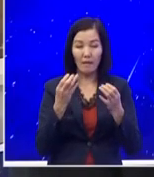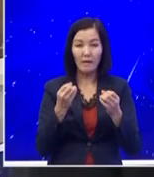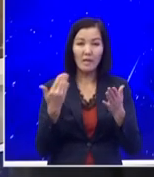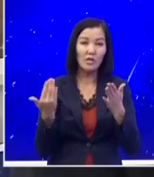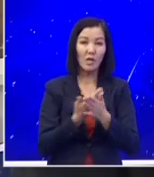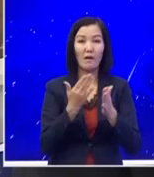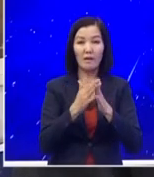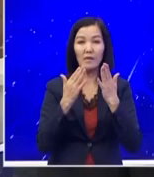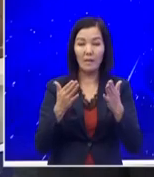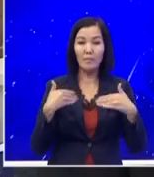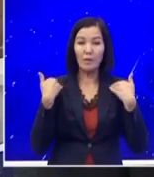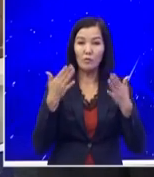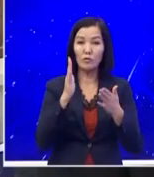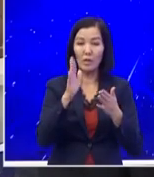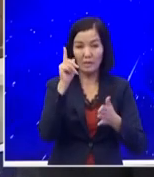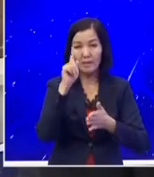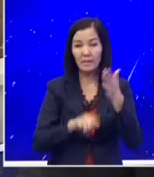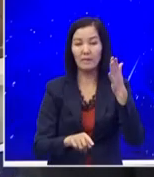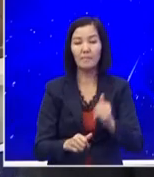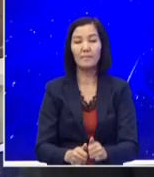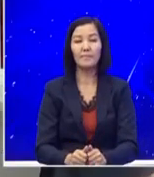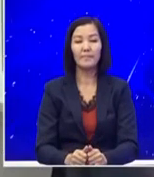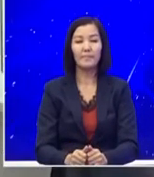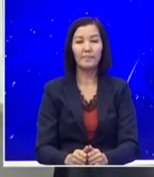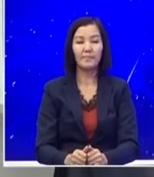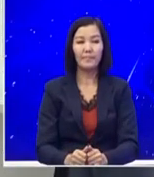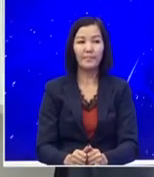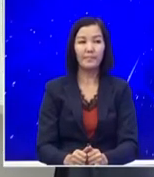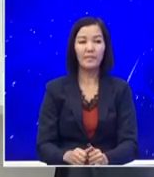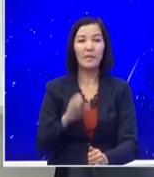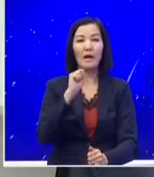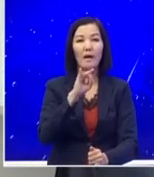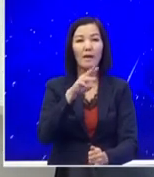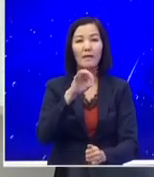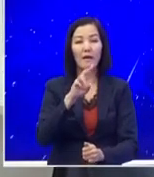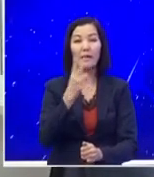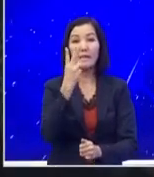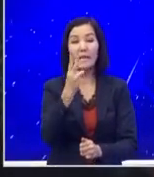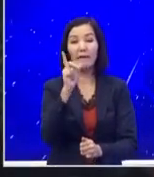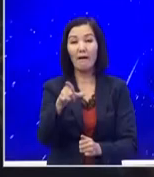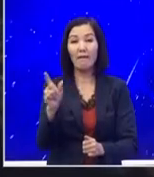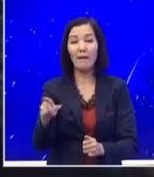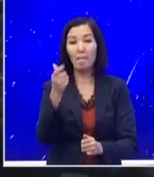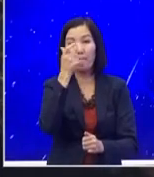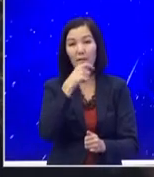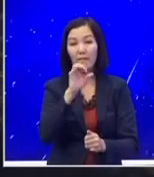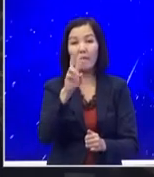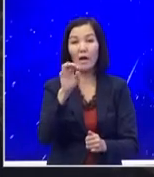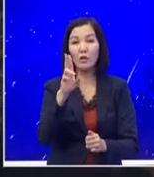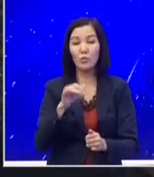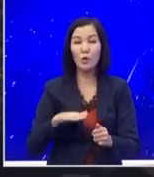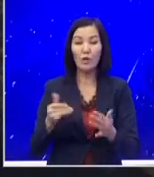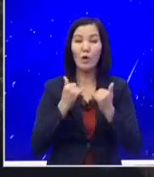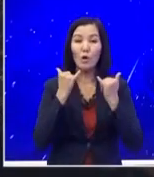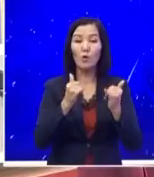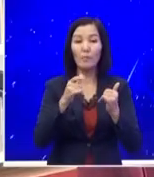біз бұдан да басқа шығармаларын оқимыз деген үміттеміз. Айтақын Бұлғақов пен Төлеужан Ғымаров, Панфилов және Ақсу аудандарының